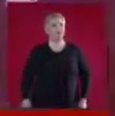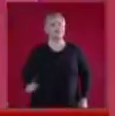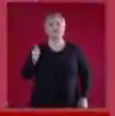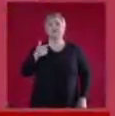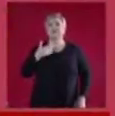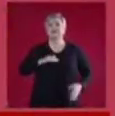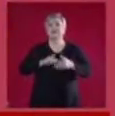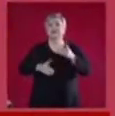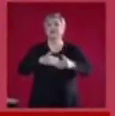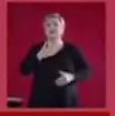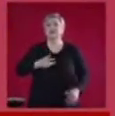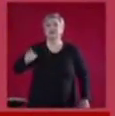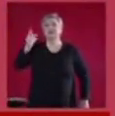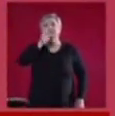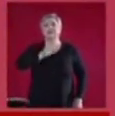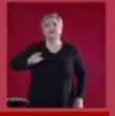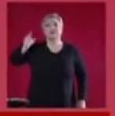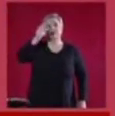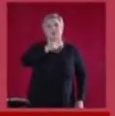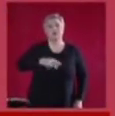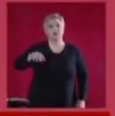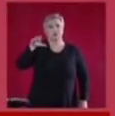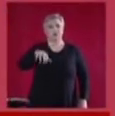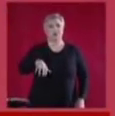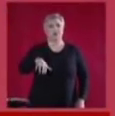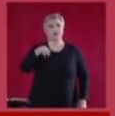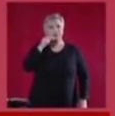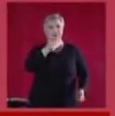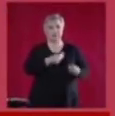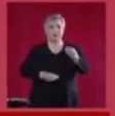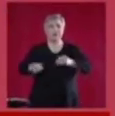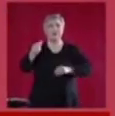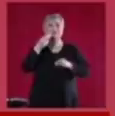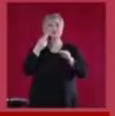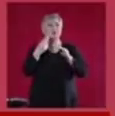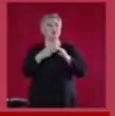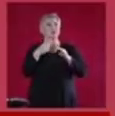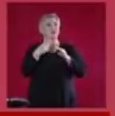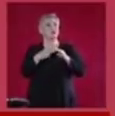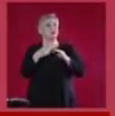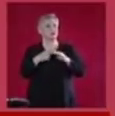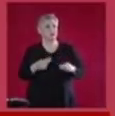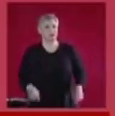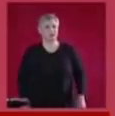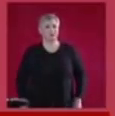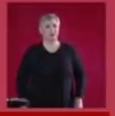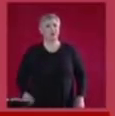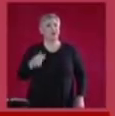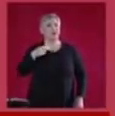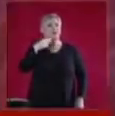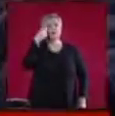χώρο και αυτό είναι ίσως σημαντικότερο ξέρετε βρίσκει σάρκα και οστά στο ψηφοδέλτιό μας το οποίο